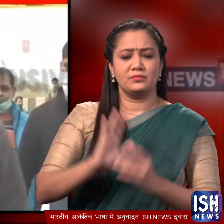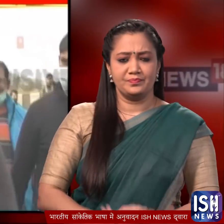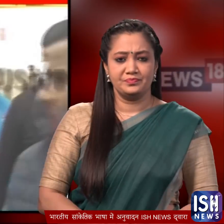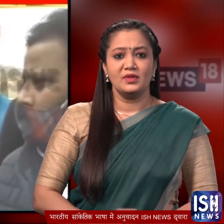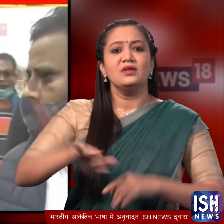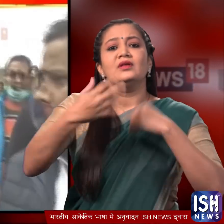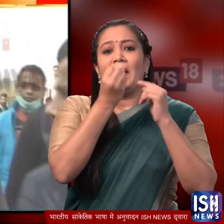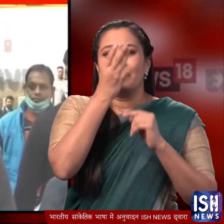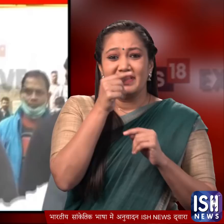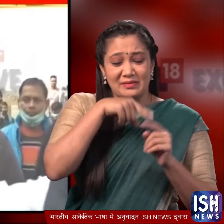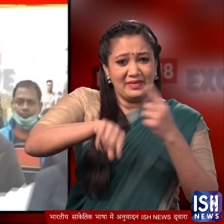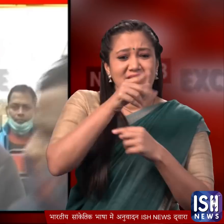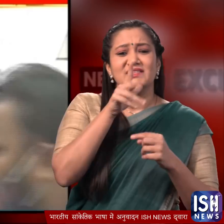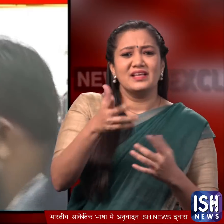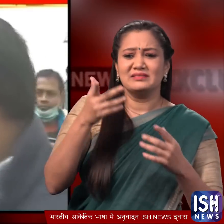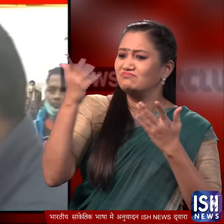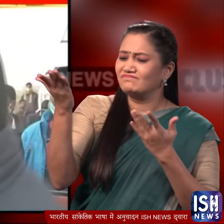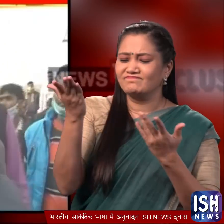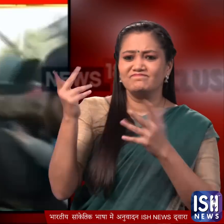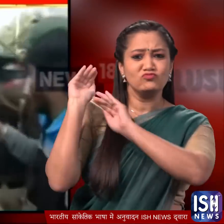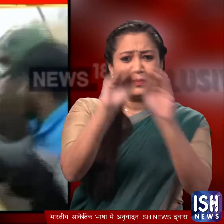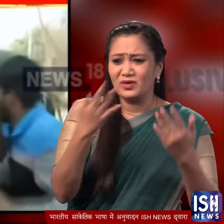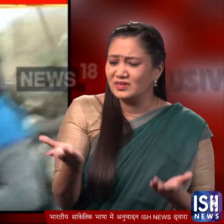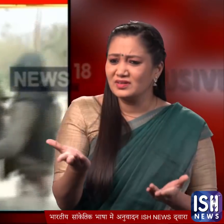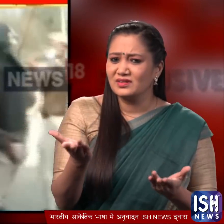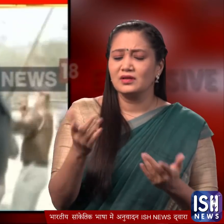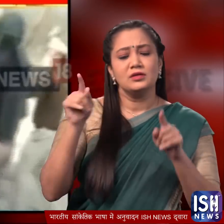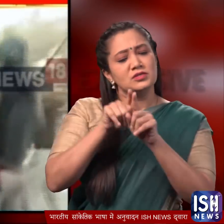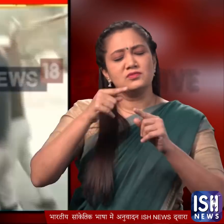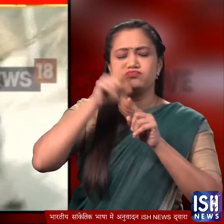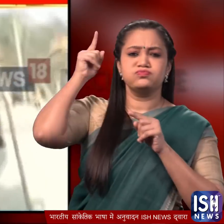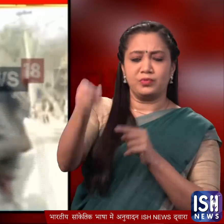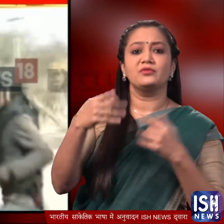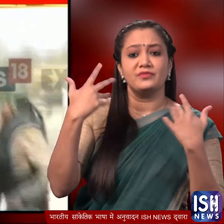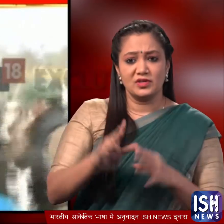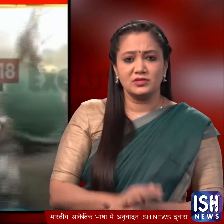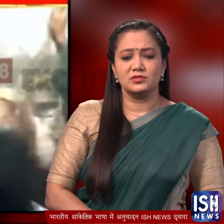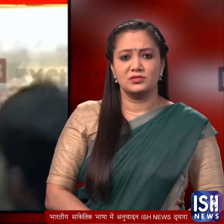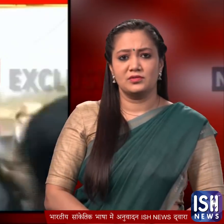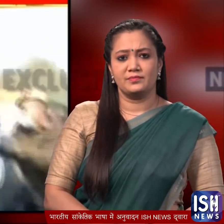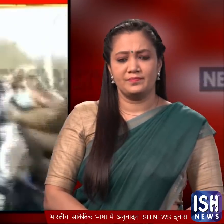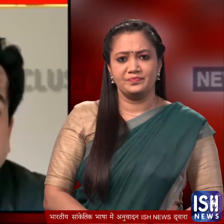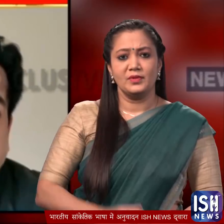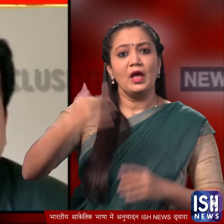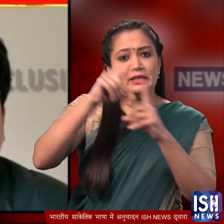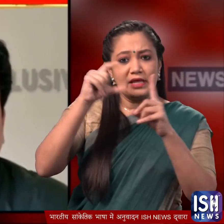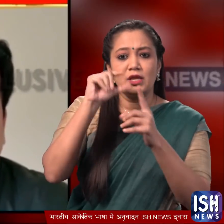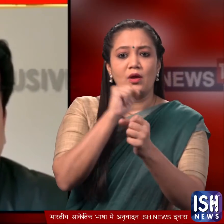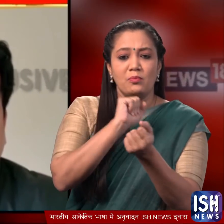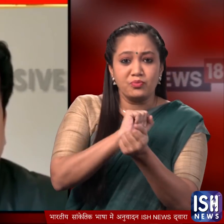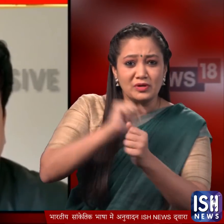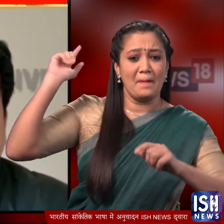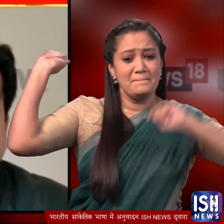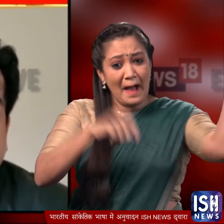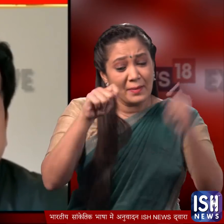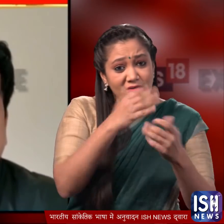जिसके बाद बीजेपी उन पार्टियों पर बरस पड़ी जो उन लोगों का साथ दे रही हैं जिन्होंने दिल्ली की सड़कों पर तांडव किया था। जो दिल्ली के पुलिस वालों